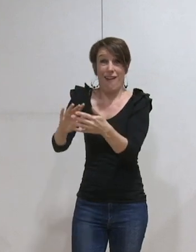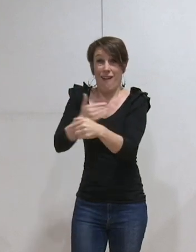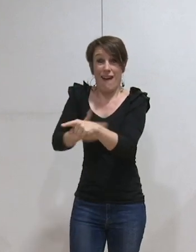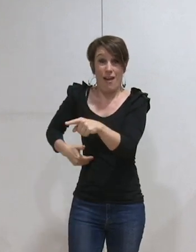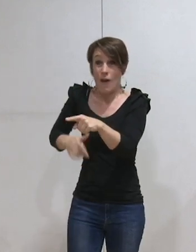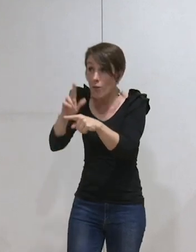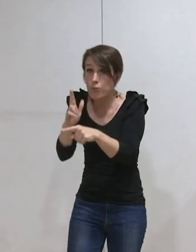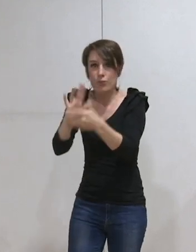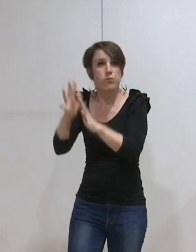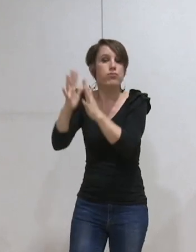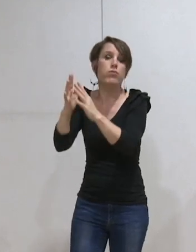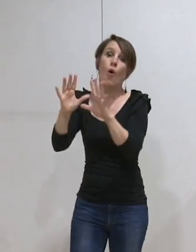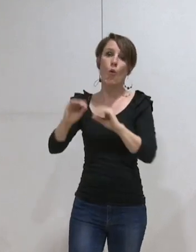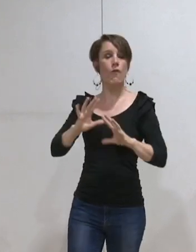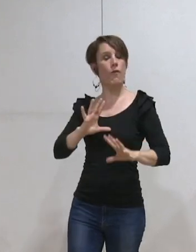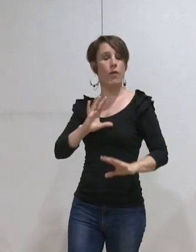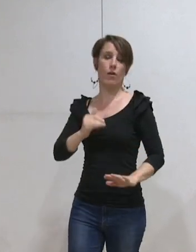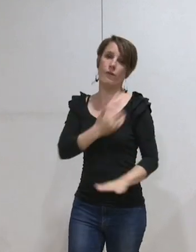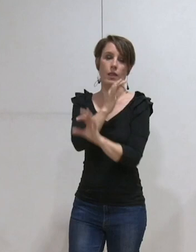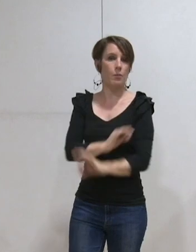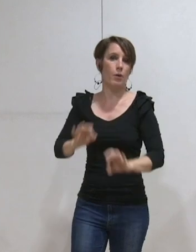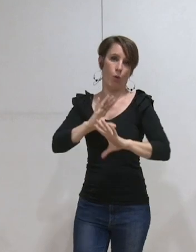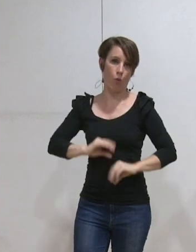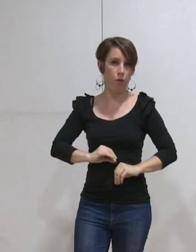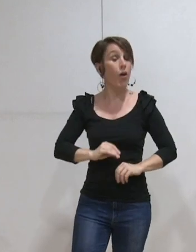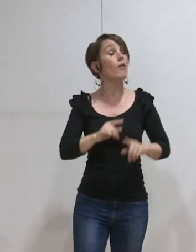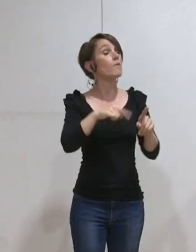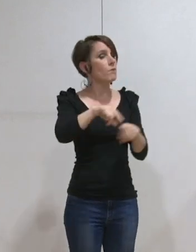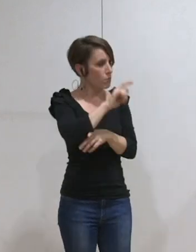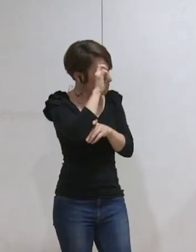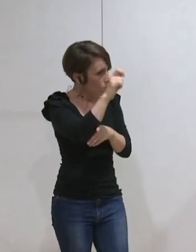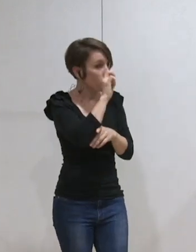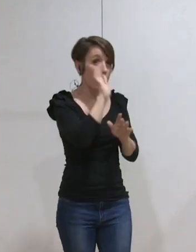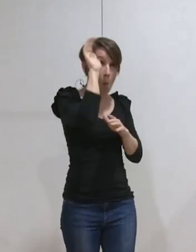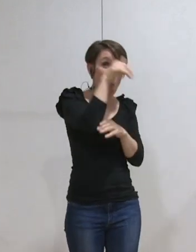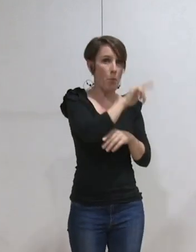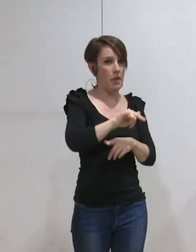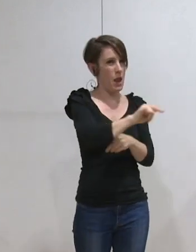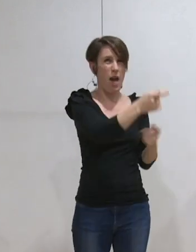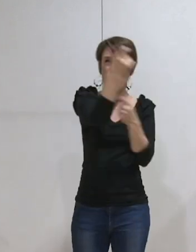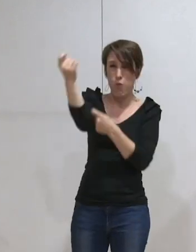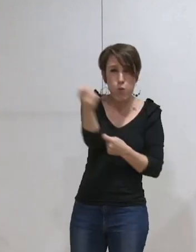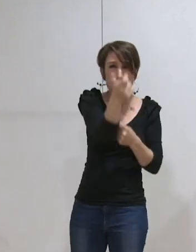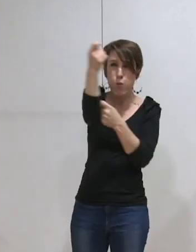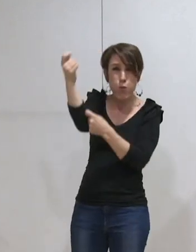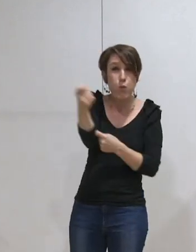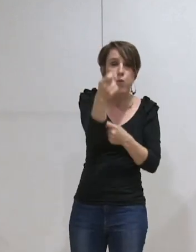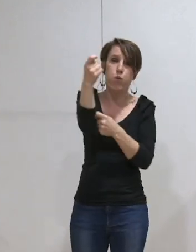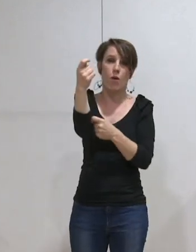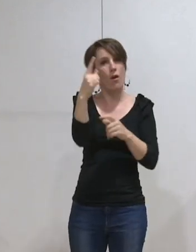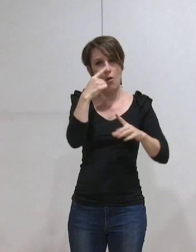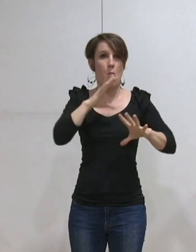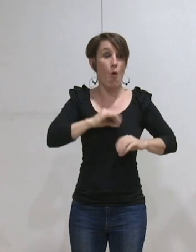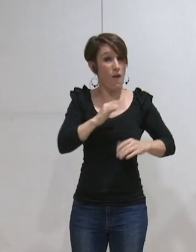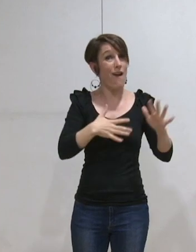hommage également au travail des pompiers au côté desquels nous étions qui ont réussi à préserver la deuxè aile